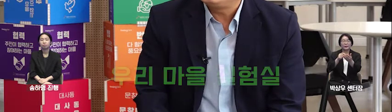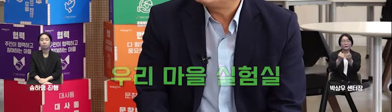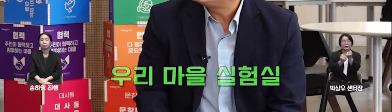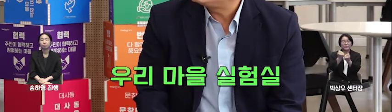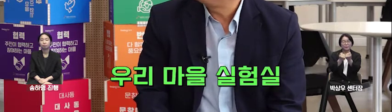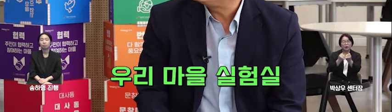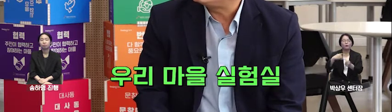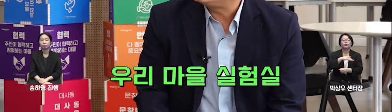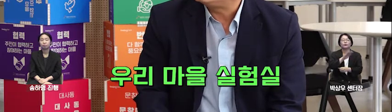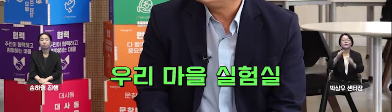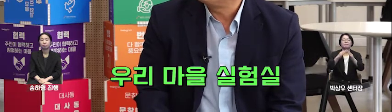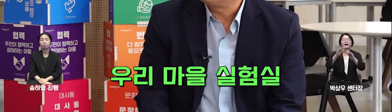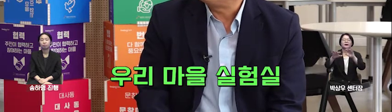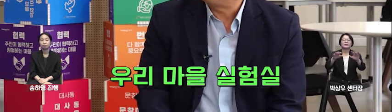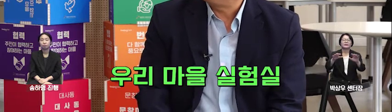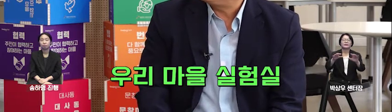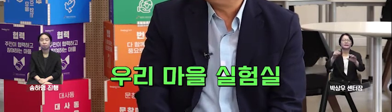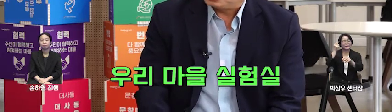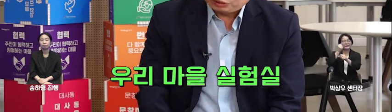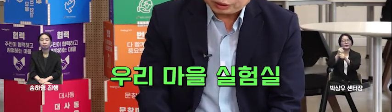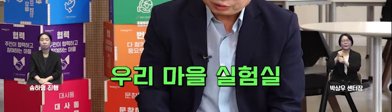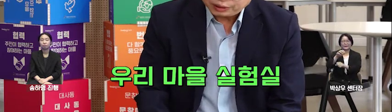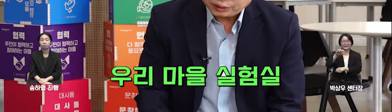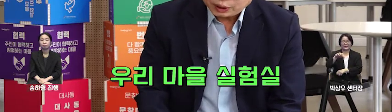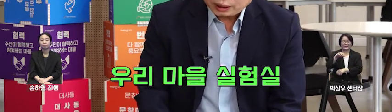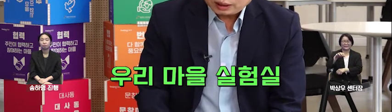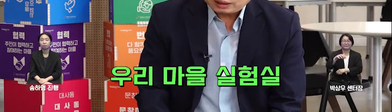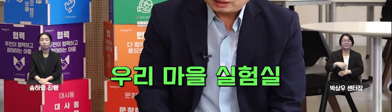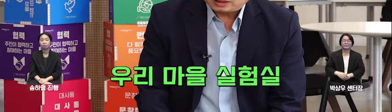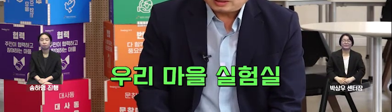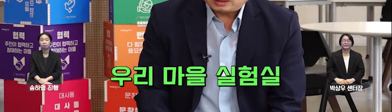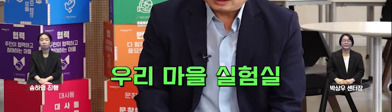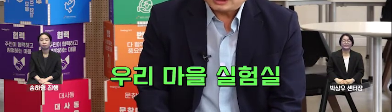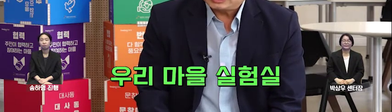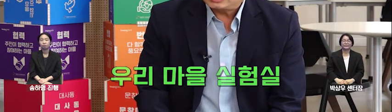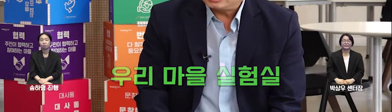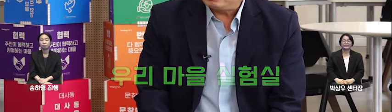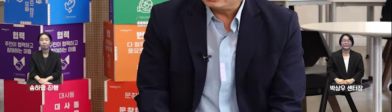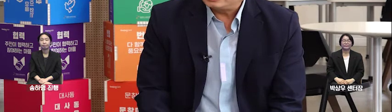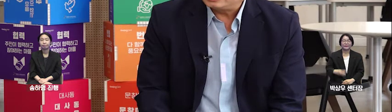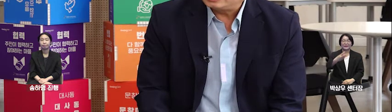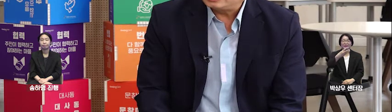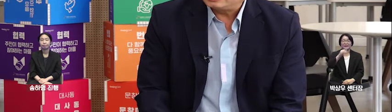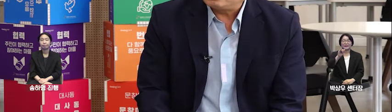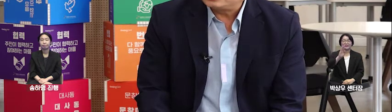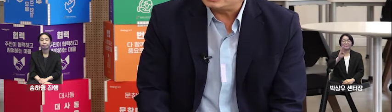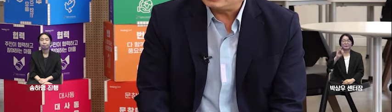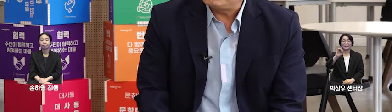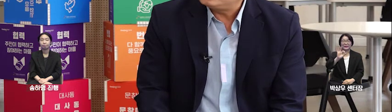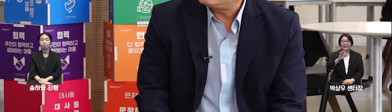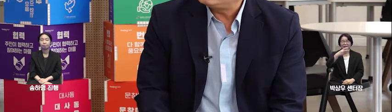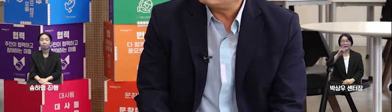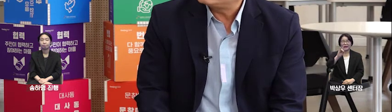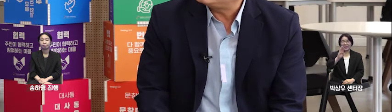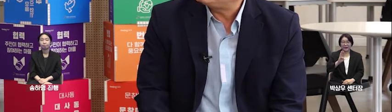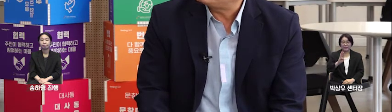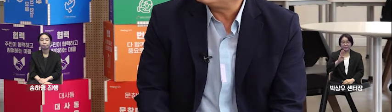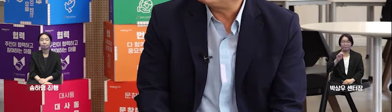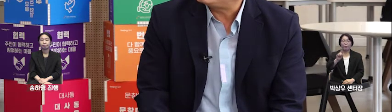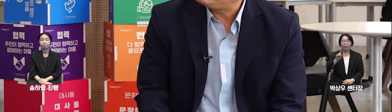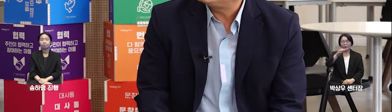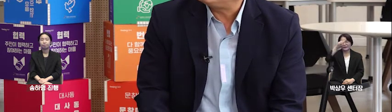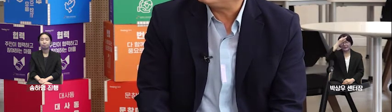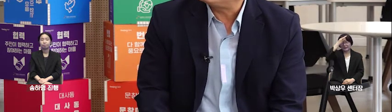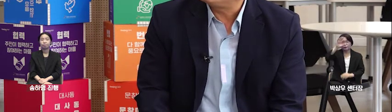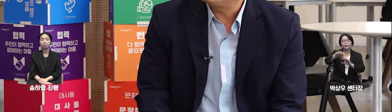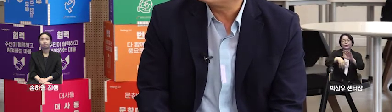말씀드리면 우리 마을 실험실이라고도 네. 얘기할 수 있고요. 사실은 리빙랩은 기술 혁신